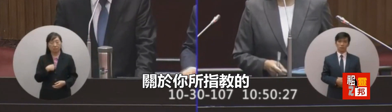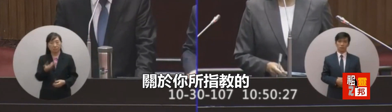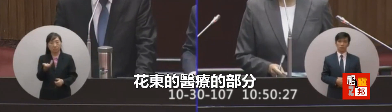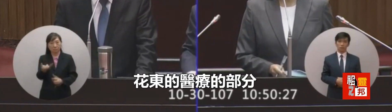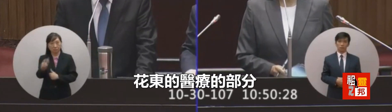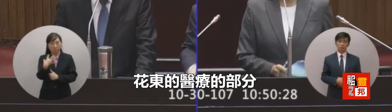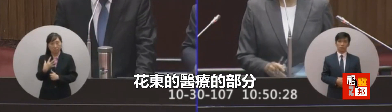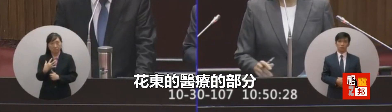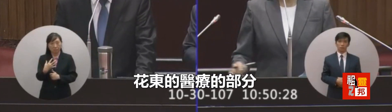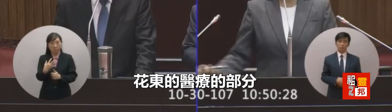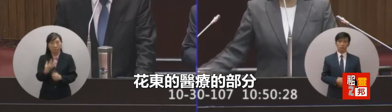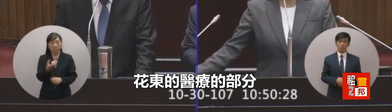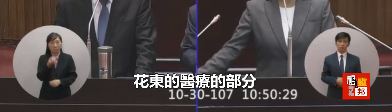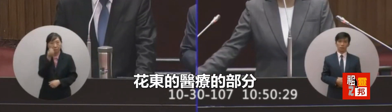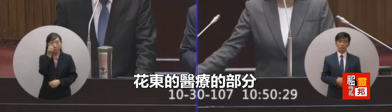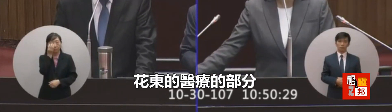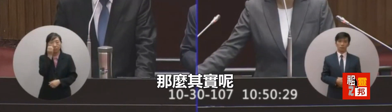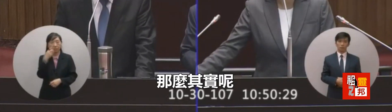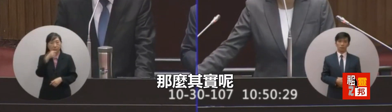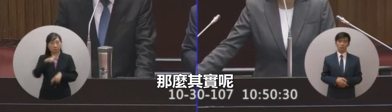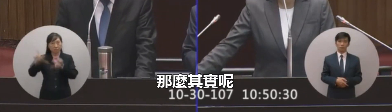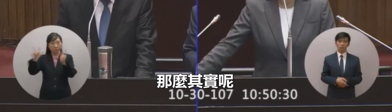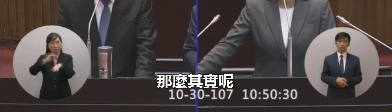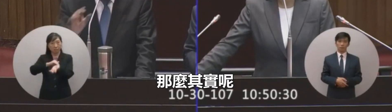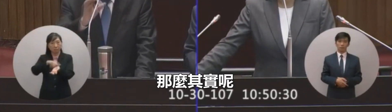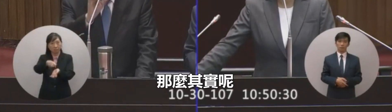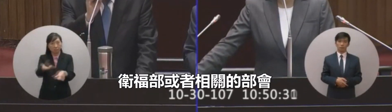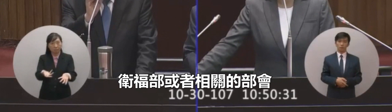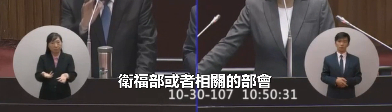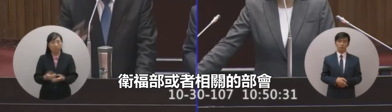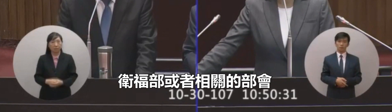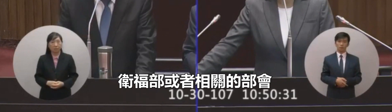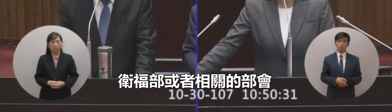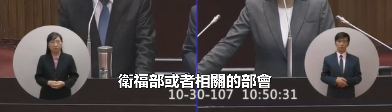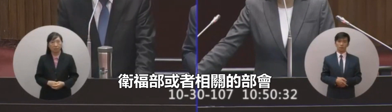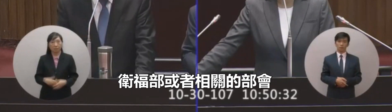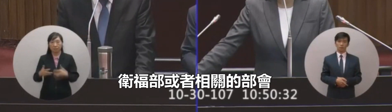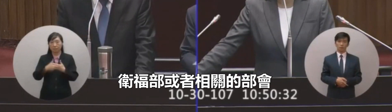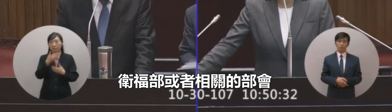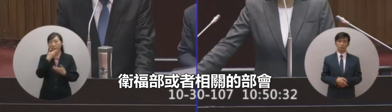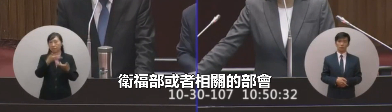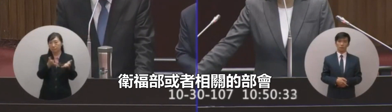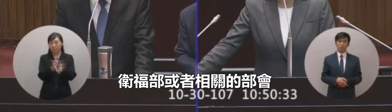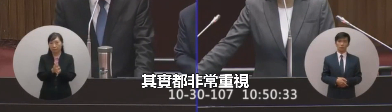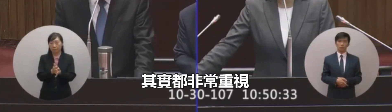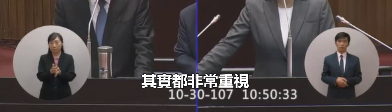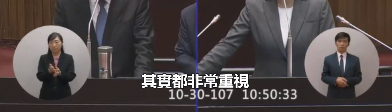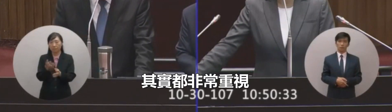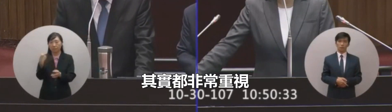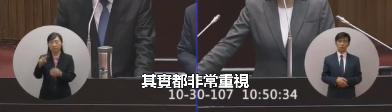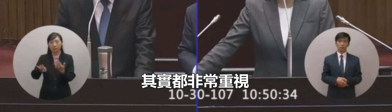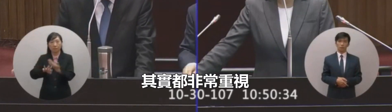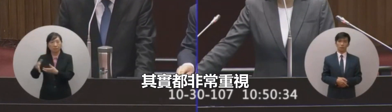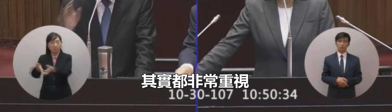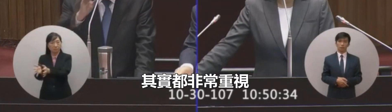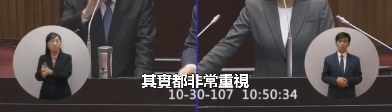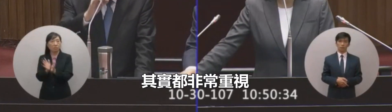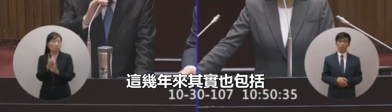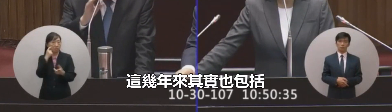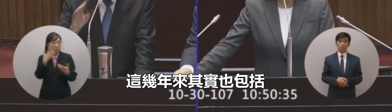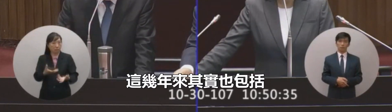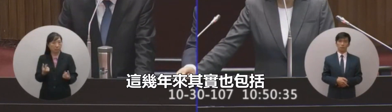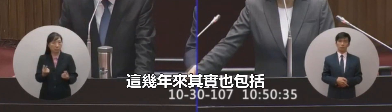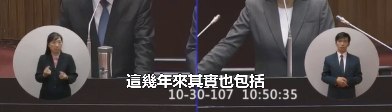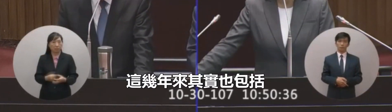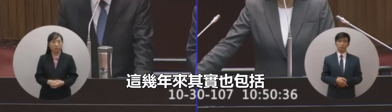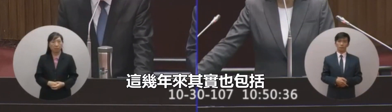教的花东的医疗的部分，那么其实呢卫福部或是相关的部会其实都非常重视。